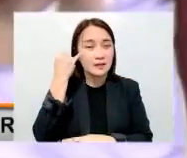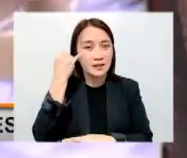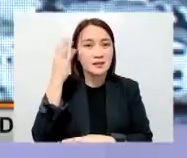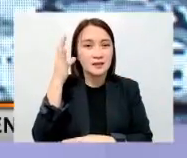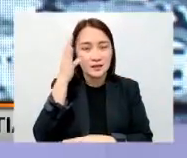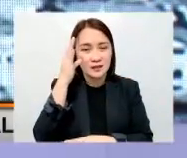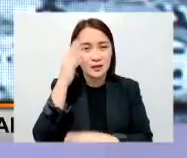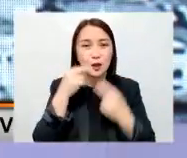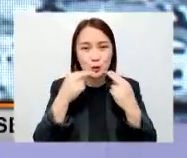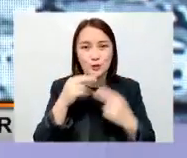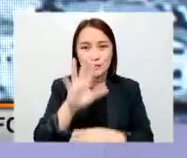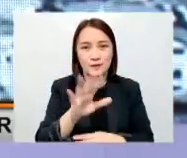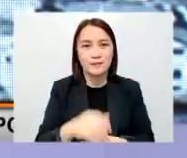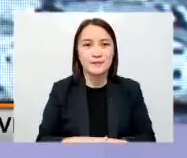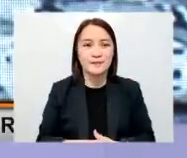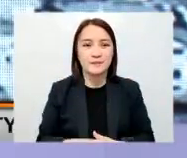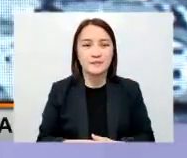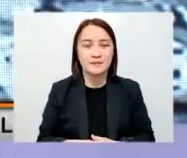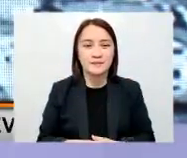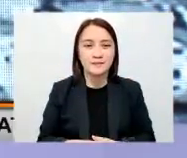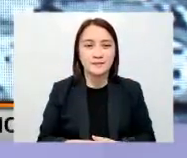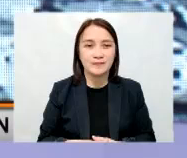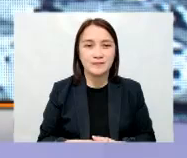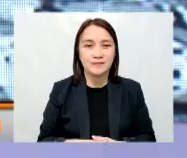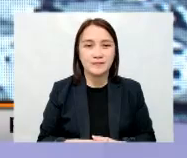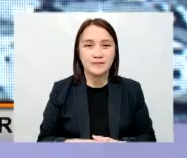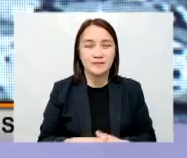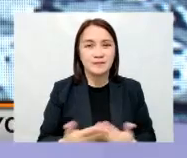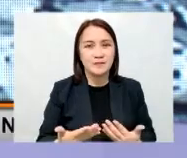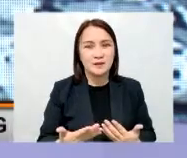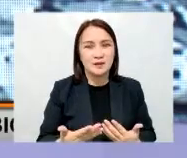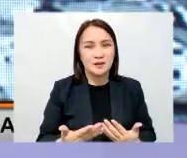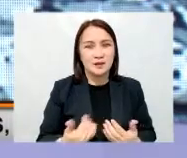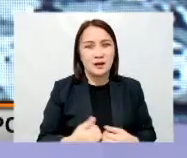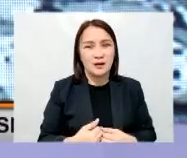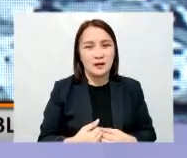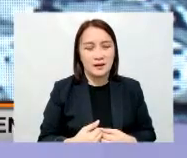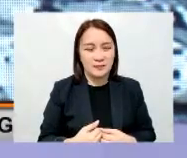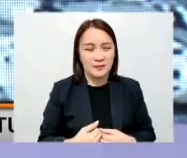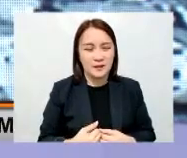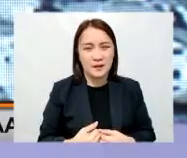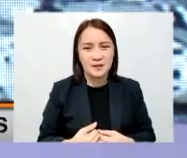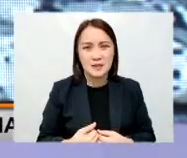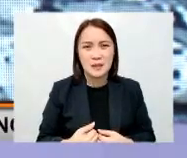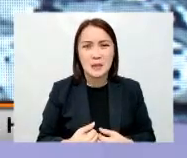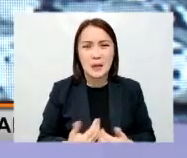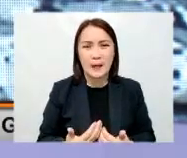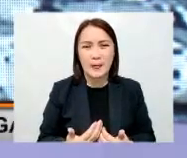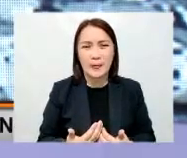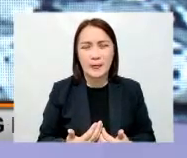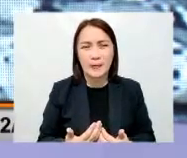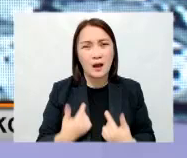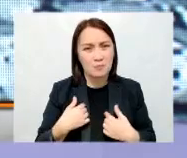5. Profiling at pangaharas, sumunod ang utos ng DepEd na hingin ang listahan ng mga gurong miyembro ng Alliance